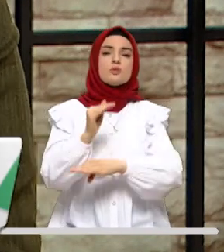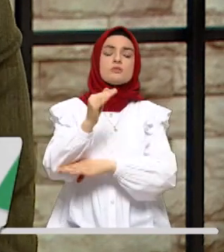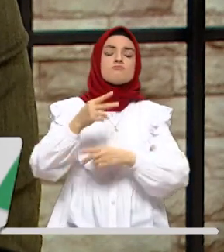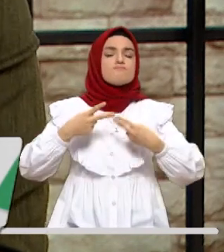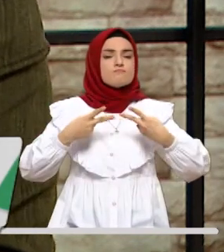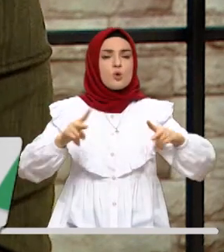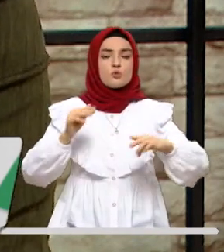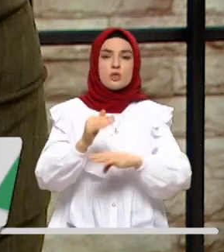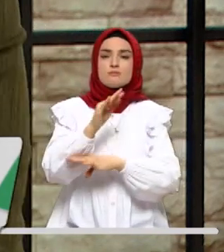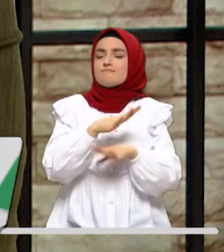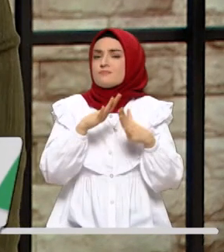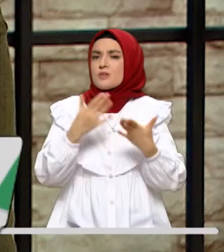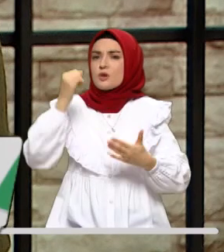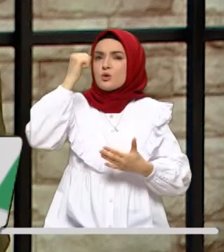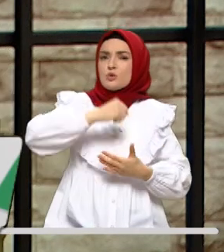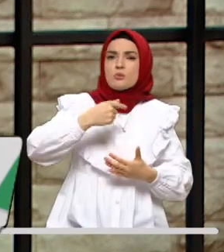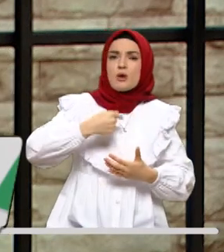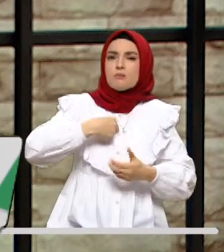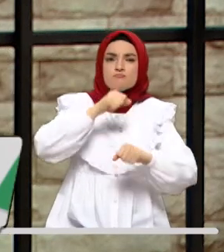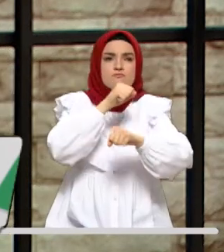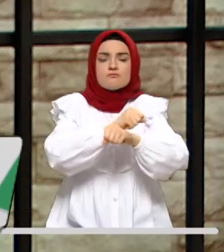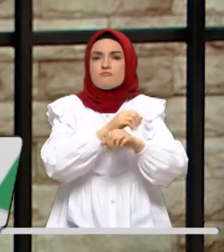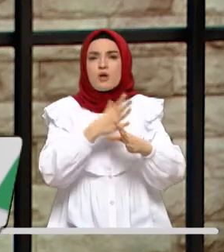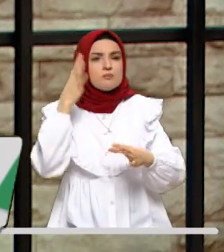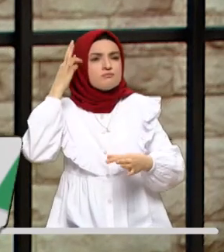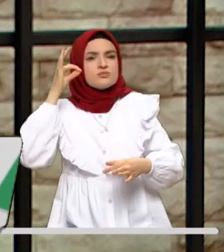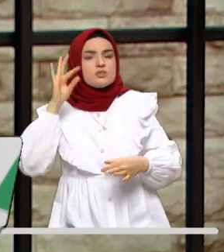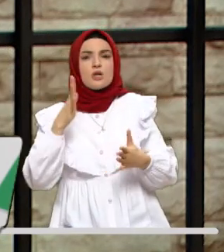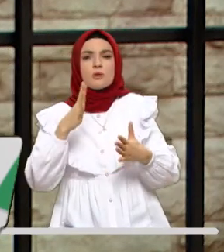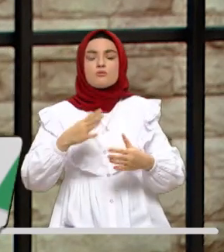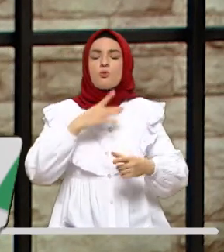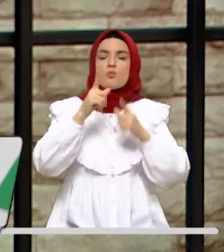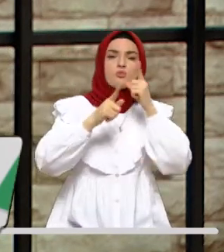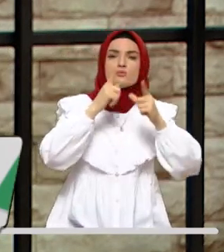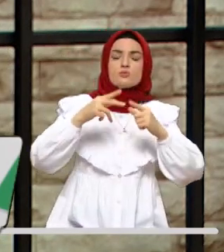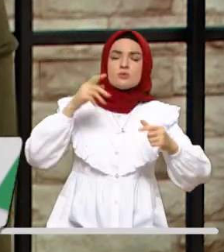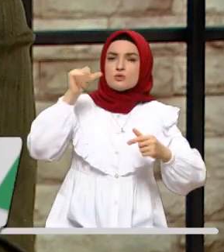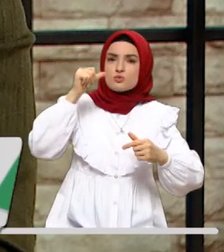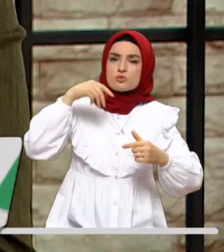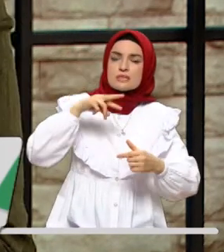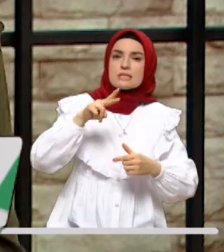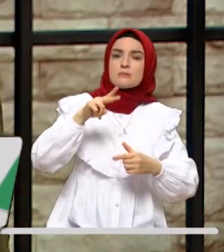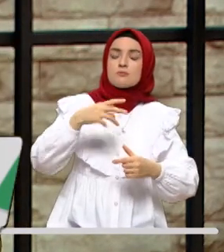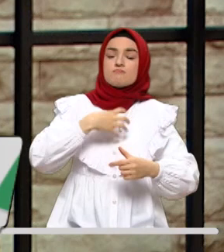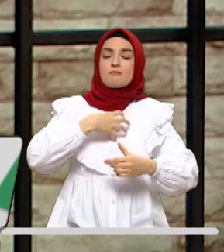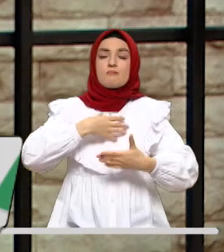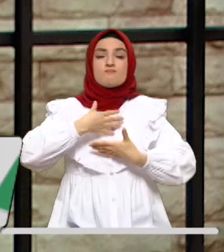çılgın bana zincir vuracakmış şaşarım. Kükremiz sel gibiyim, bendimi çiğner aşarım.